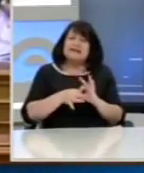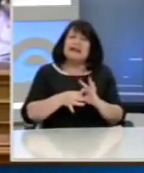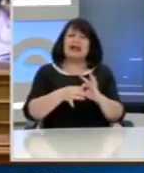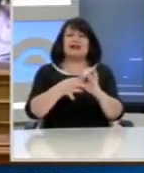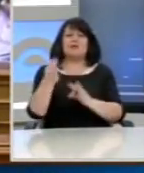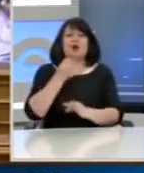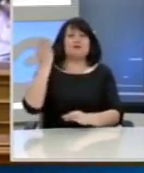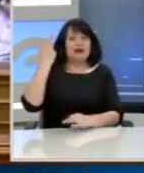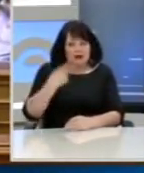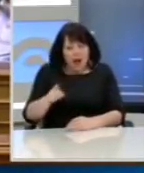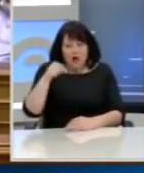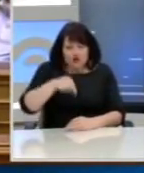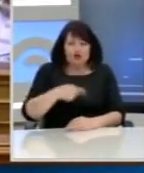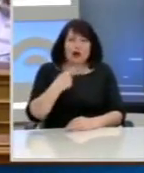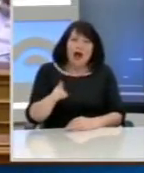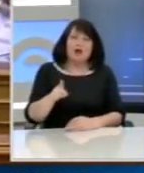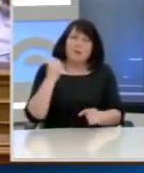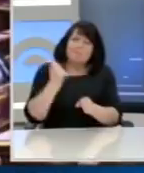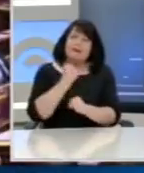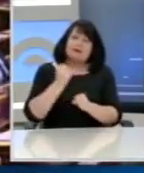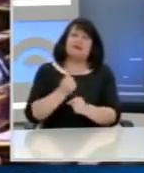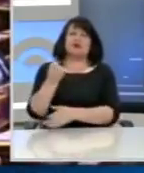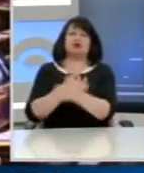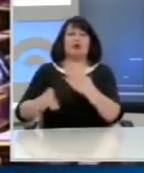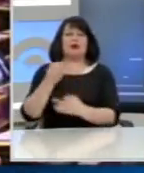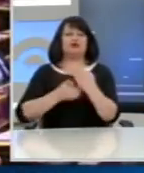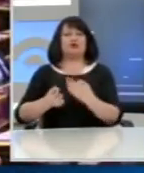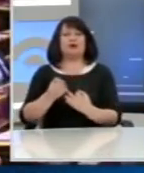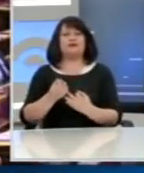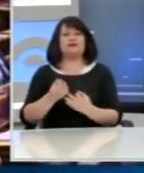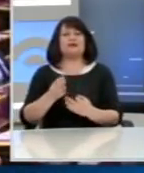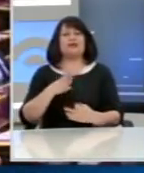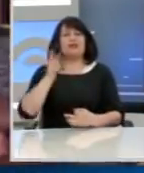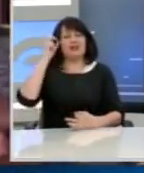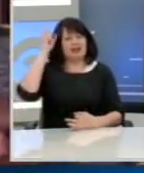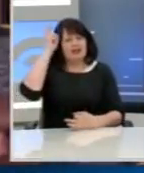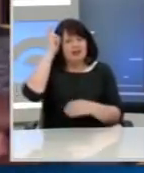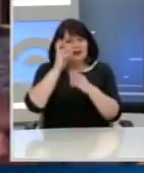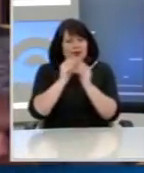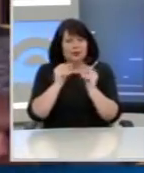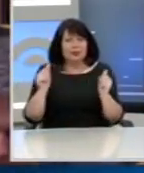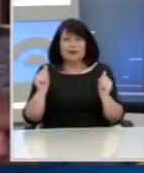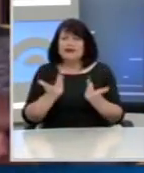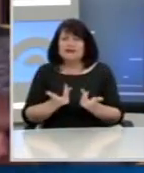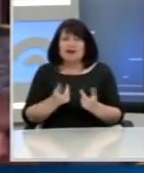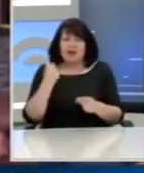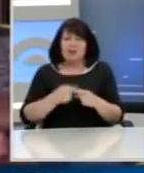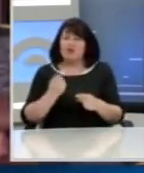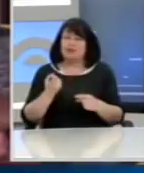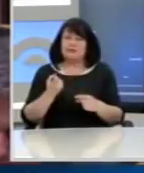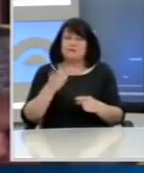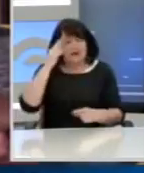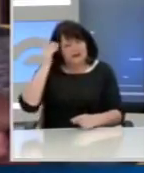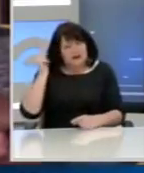Και το κάνετε διαρκώς και το κάνετε και εσκεμμένα. Διότι θέλετε να διαγράψετε από τη μνήμη σας τι? Κάτι πάρα πολύ απλό.